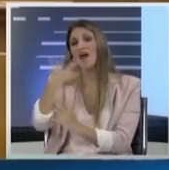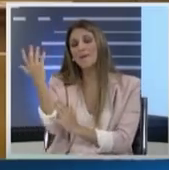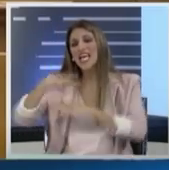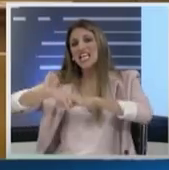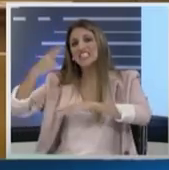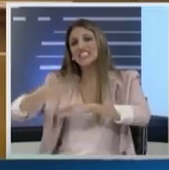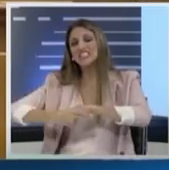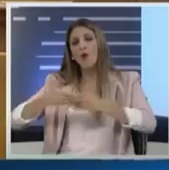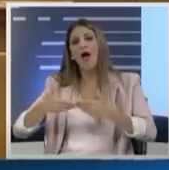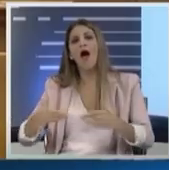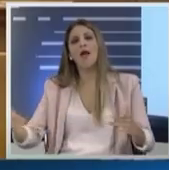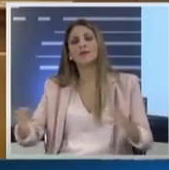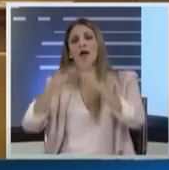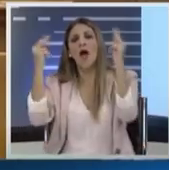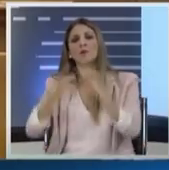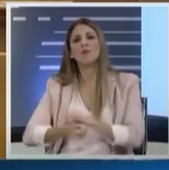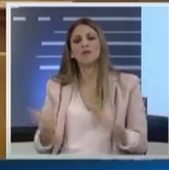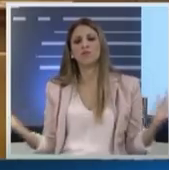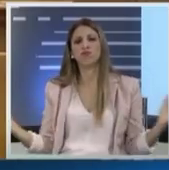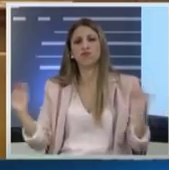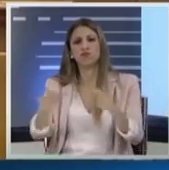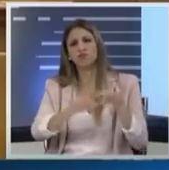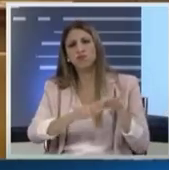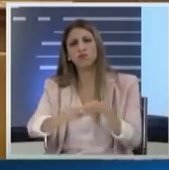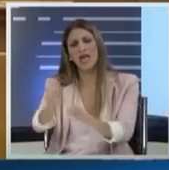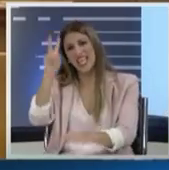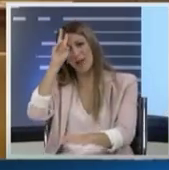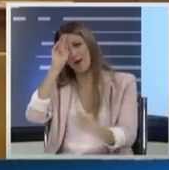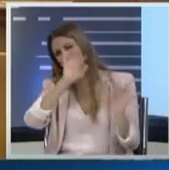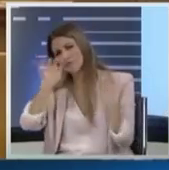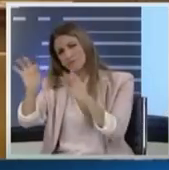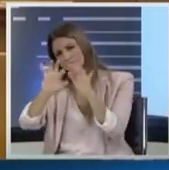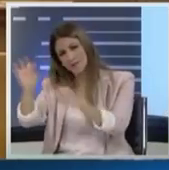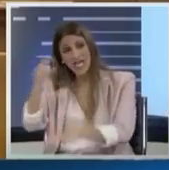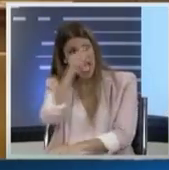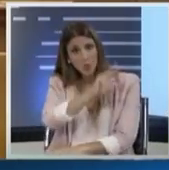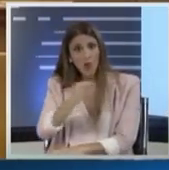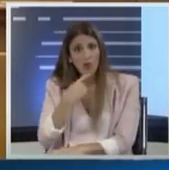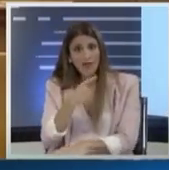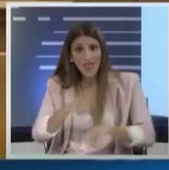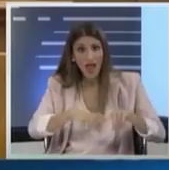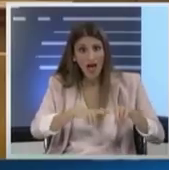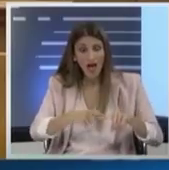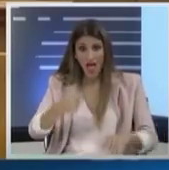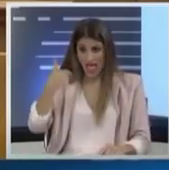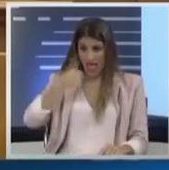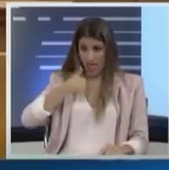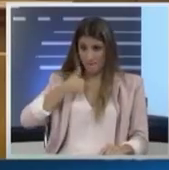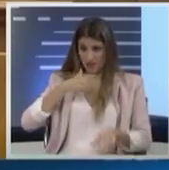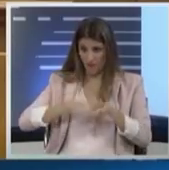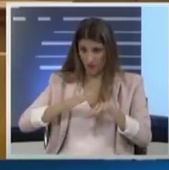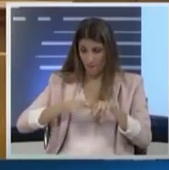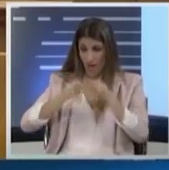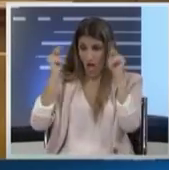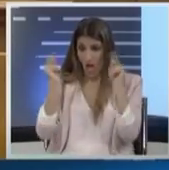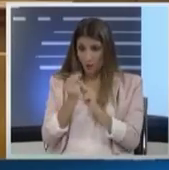άνοιξε τα σύνορα στους πρόσφυγες, τα σύνορα της Γερμανίας. Ακριβώς αυτή τη θέση υιοθετείτε. Και δεν γίνεται να υιοθετείτε αυτή τη θέση και